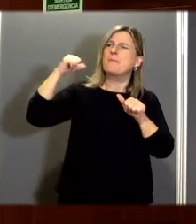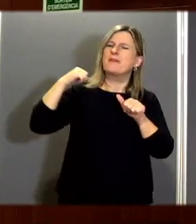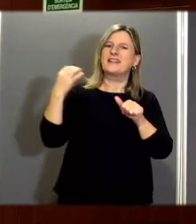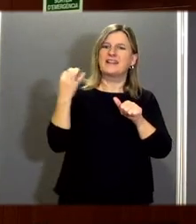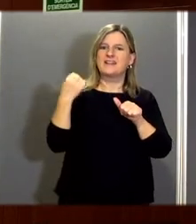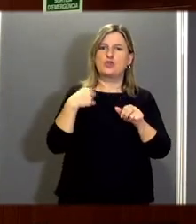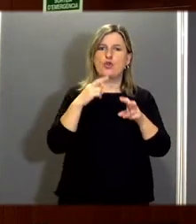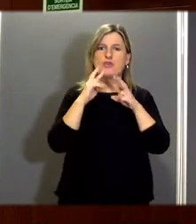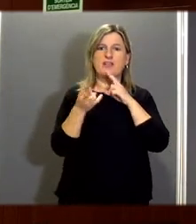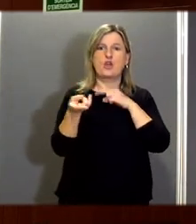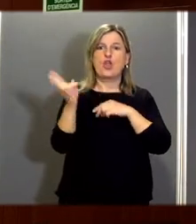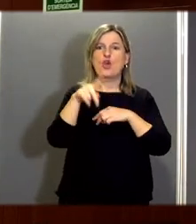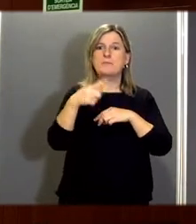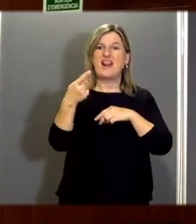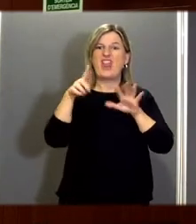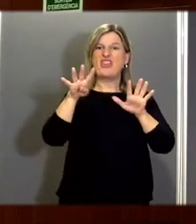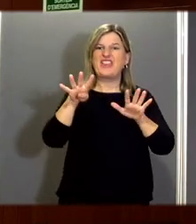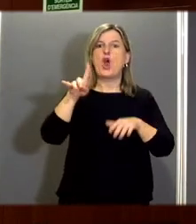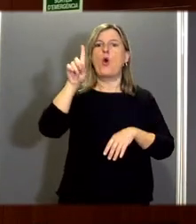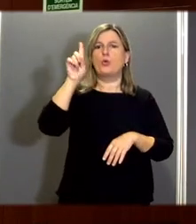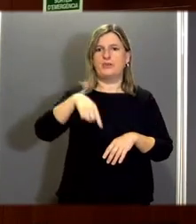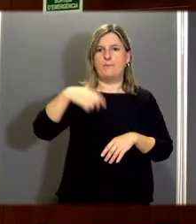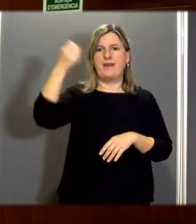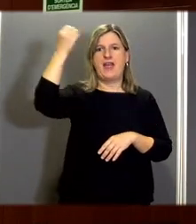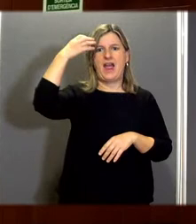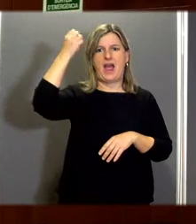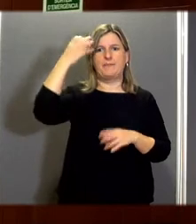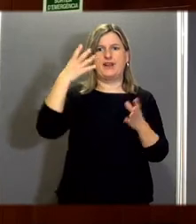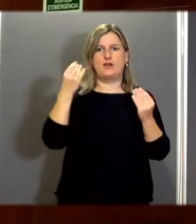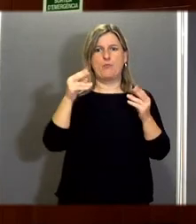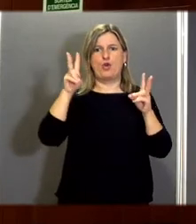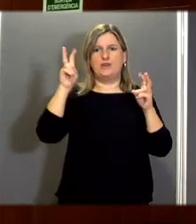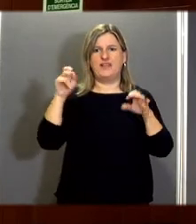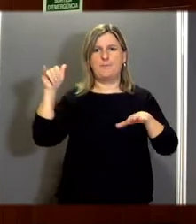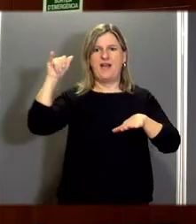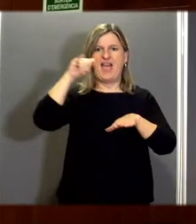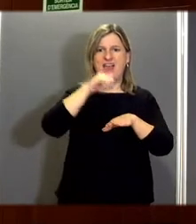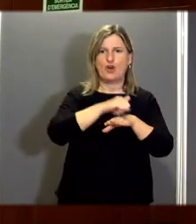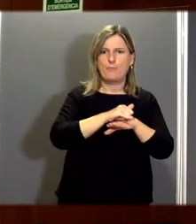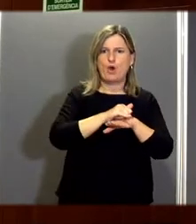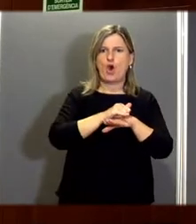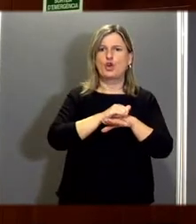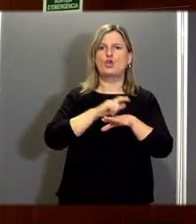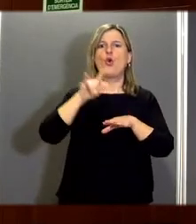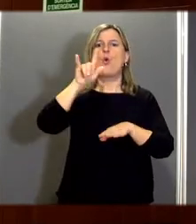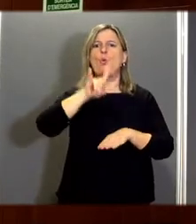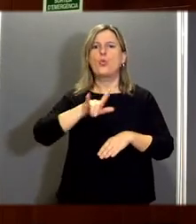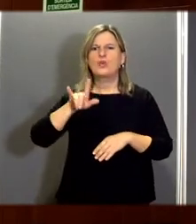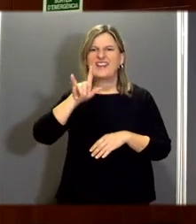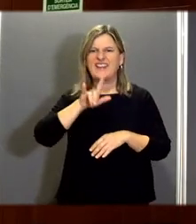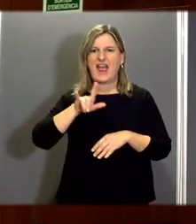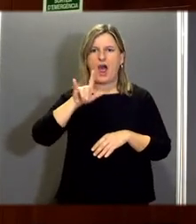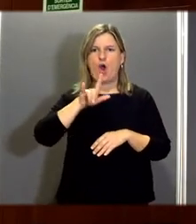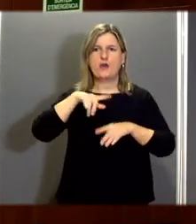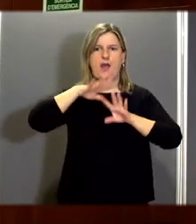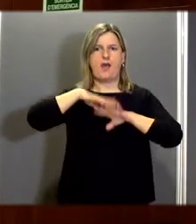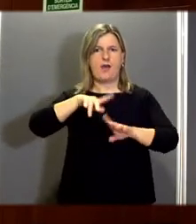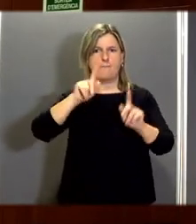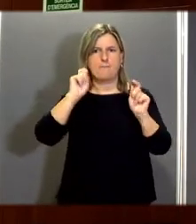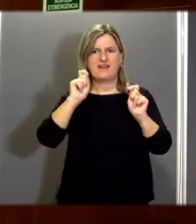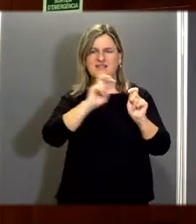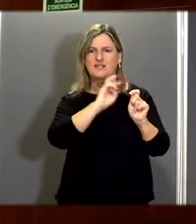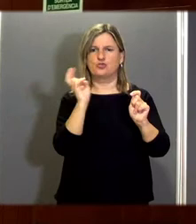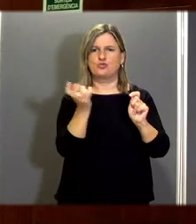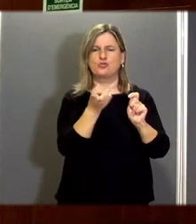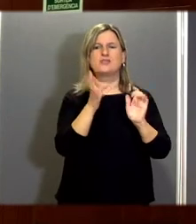afegiria que el 2019 vam aprendre molt també amb l'aeroport, amb Burkina Ona, amb les marxes, amb tot això. Però